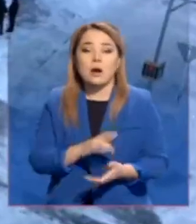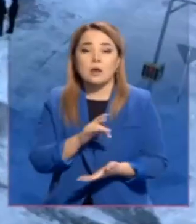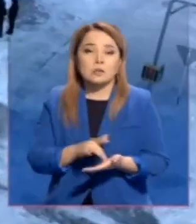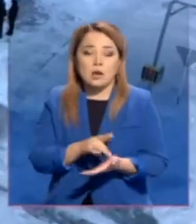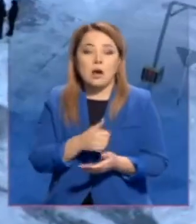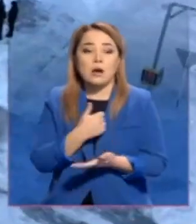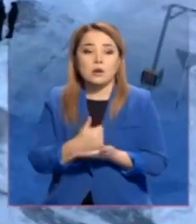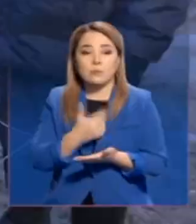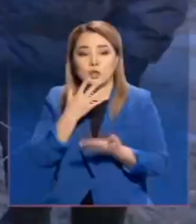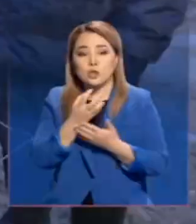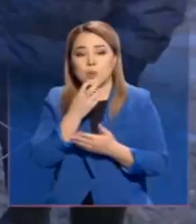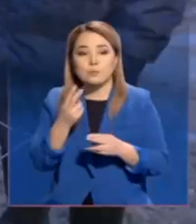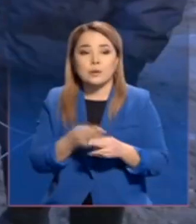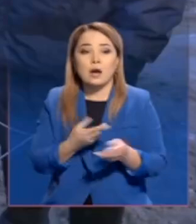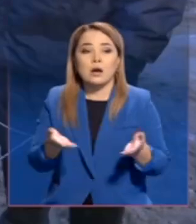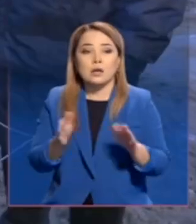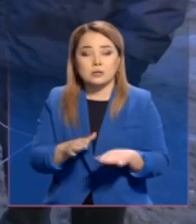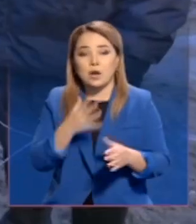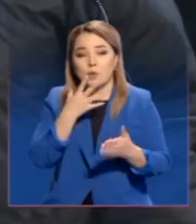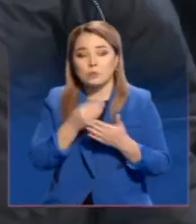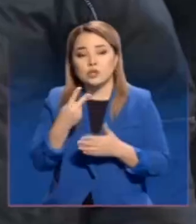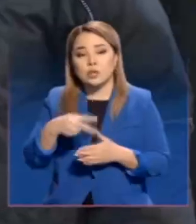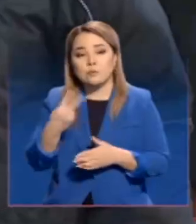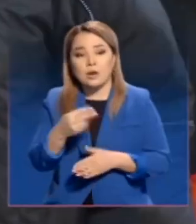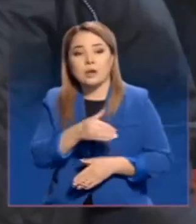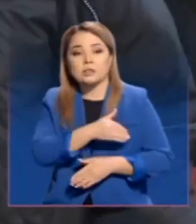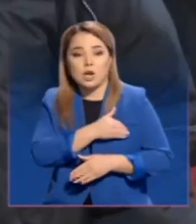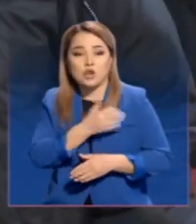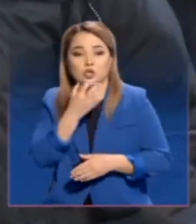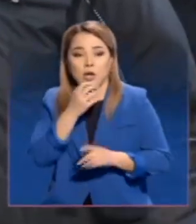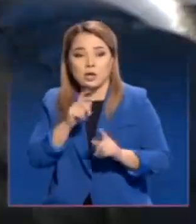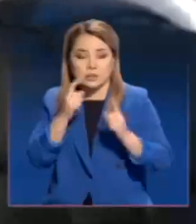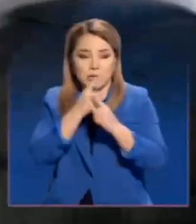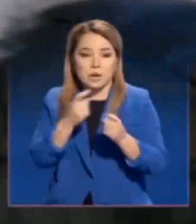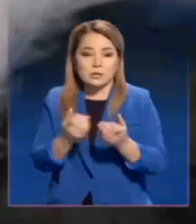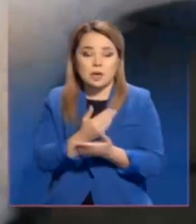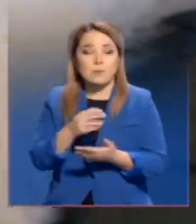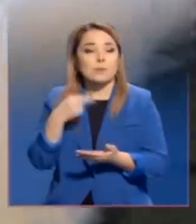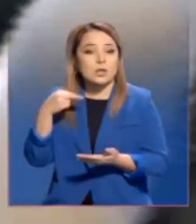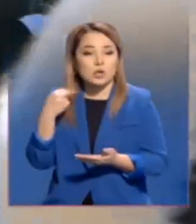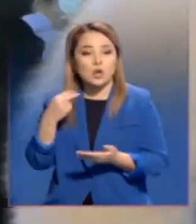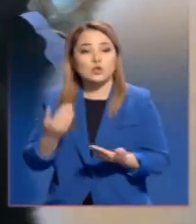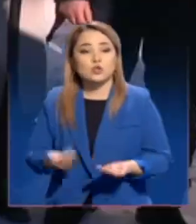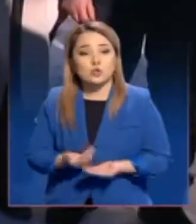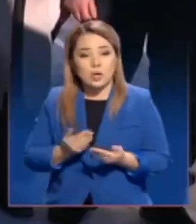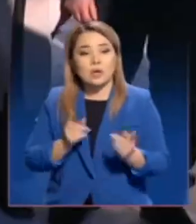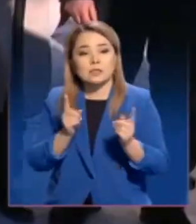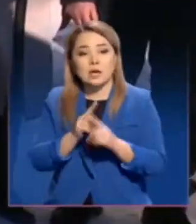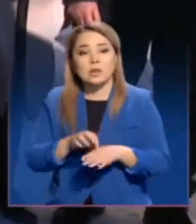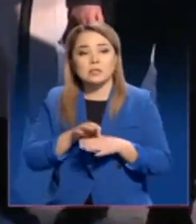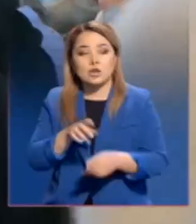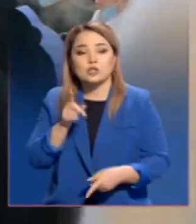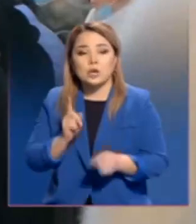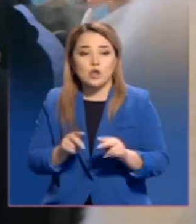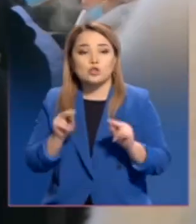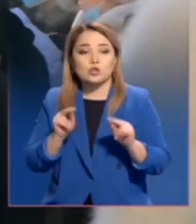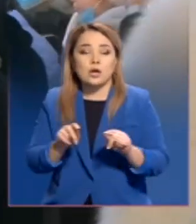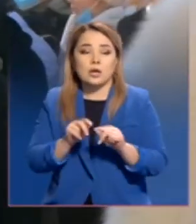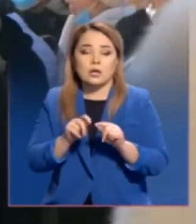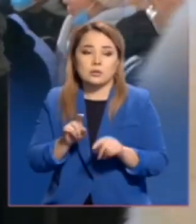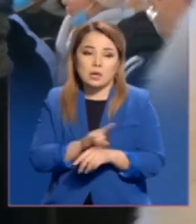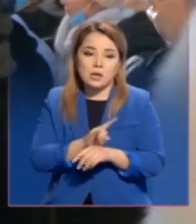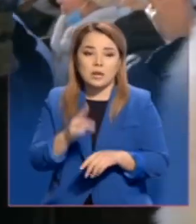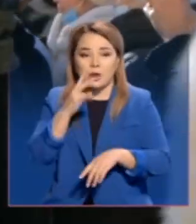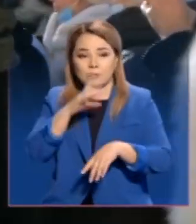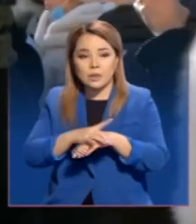әкімі жылусыз қалғанымен пәтерлер 22 градус жылы деп есеп берген еді. Президент тұрғындармен жолығып, мұның рас өтірігін өзі тексерді. Я